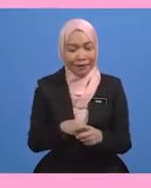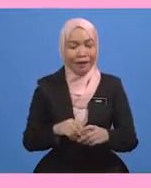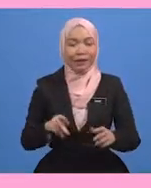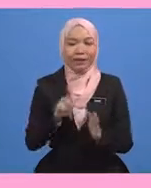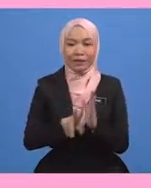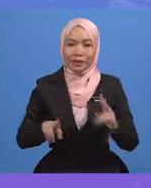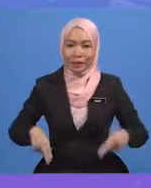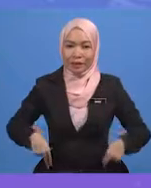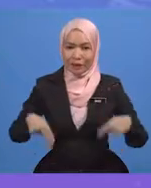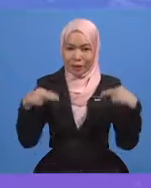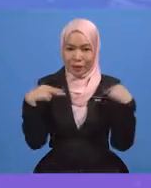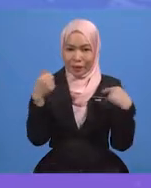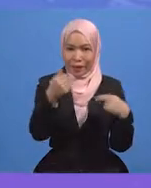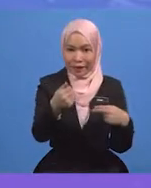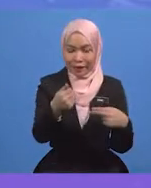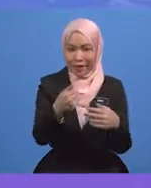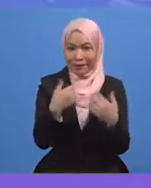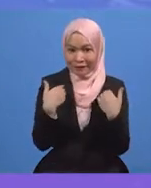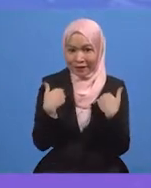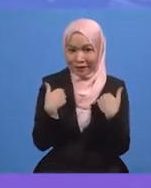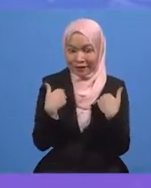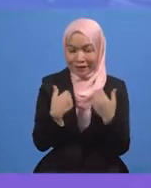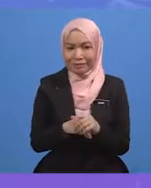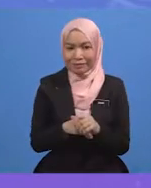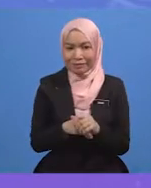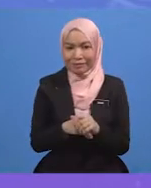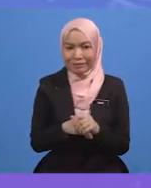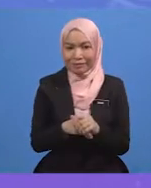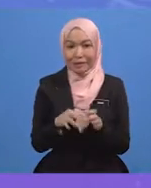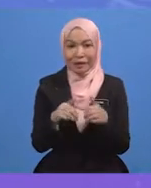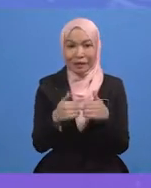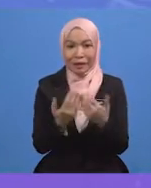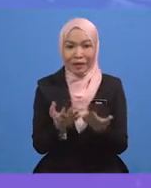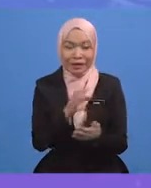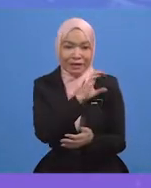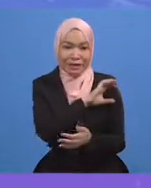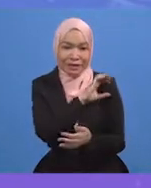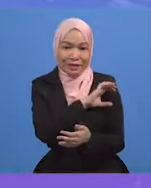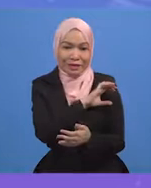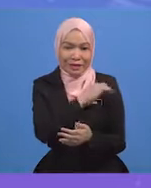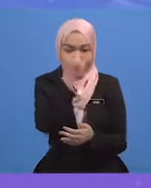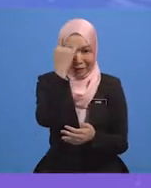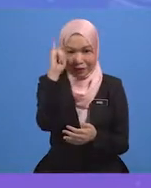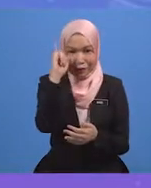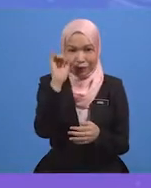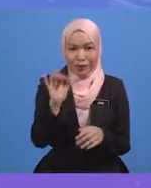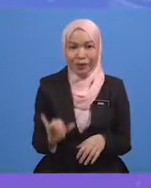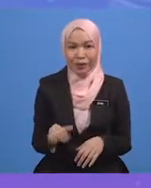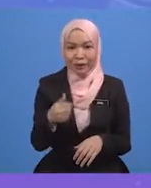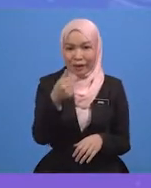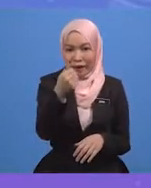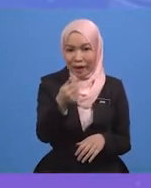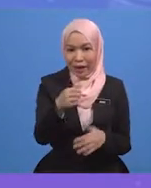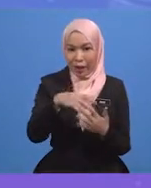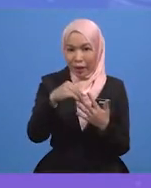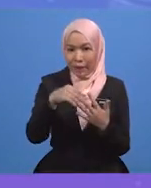mudah. Murid-murid, apabila ditanya tentang sifat peribadi ini, sebenarnya apa yang murid-murid